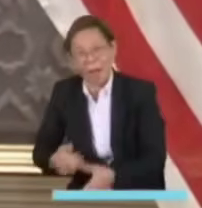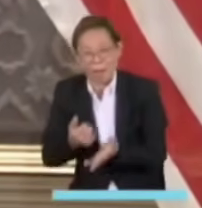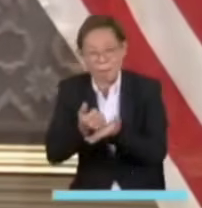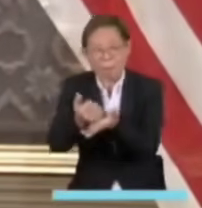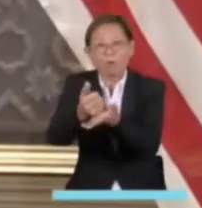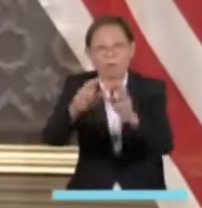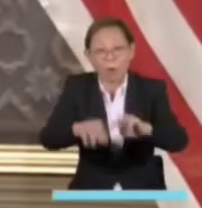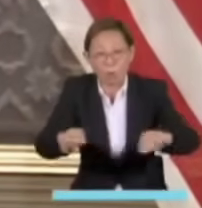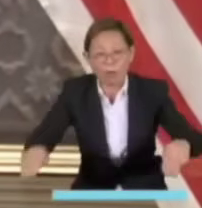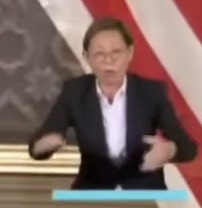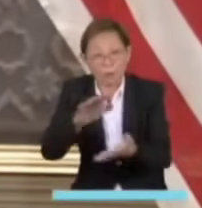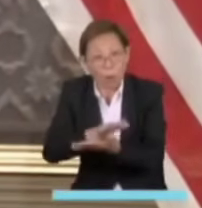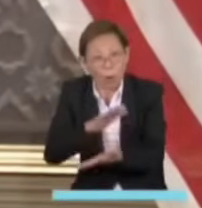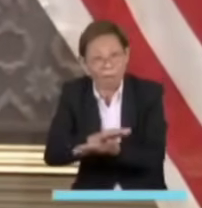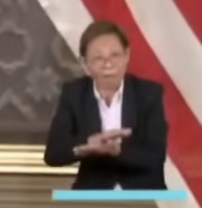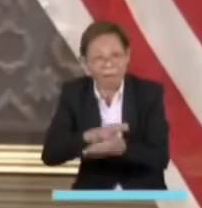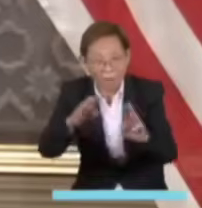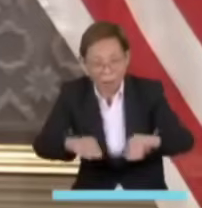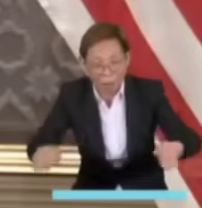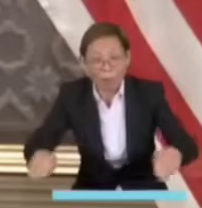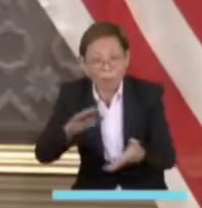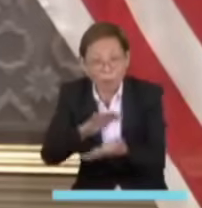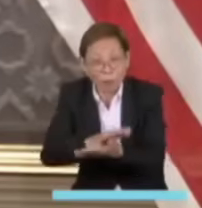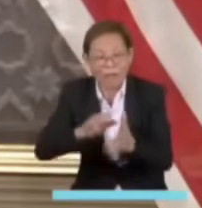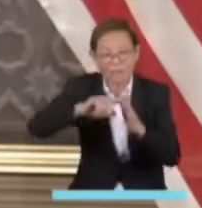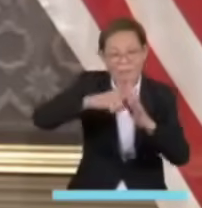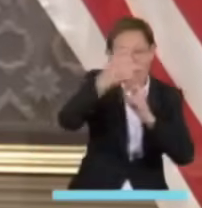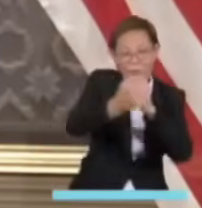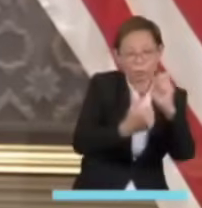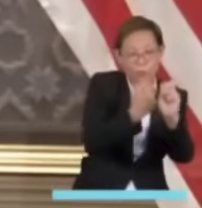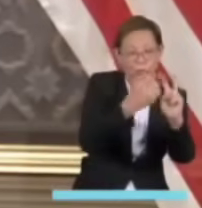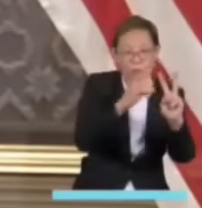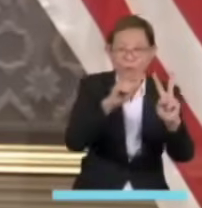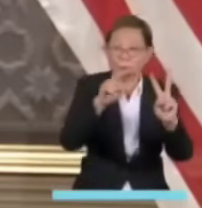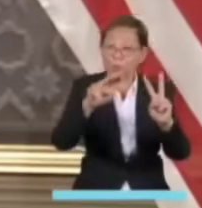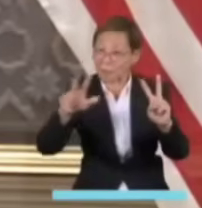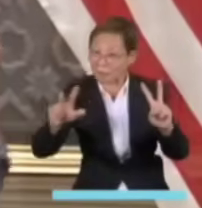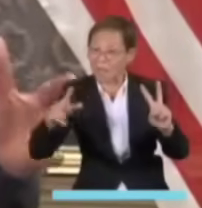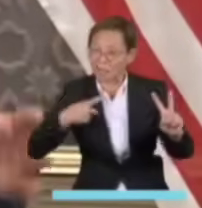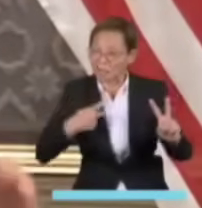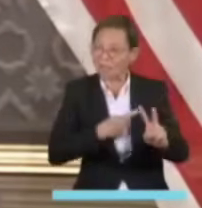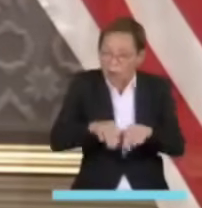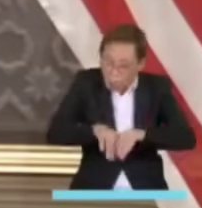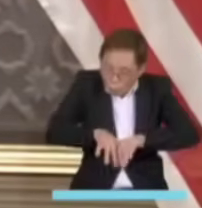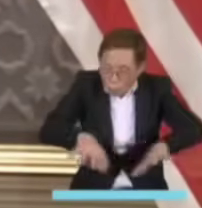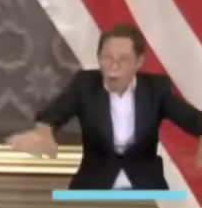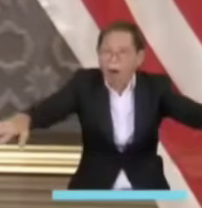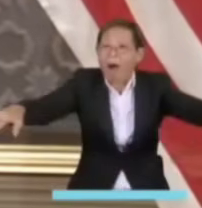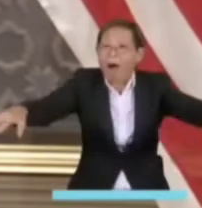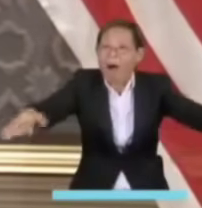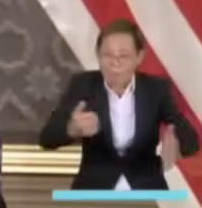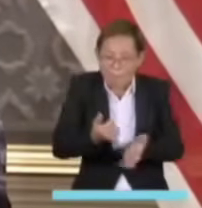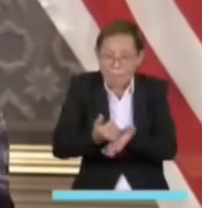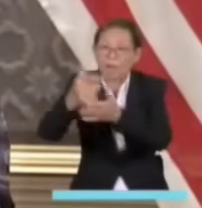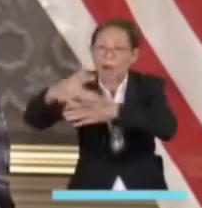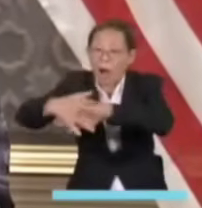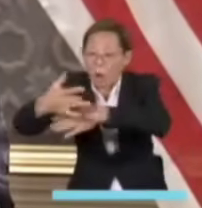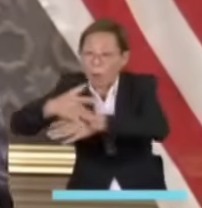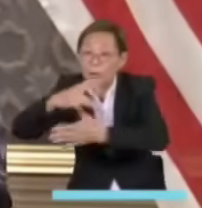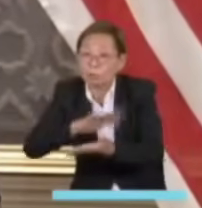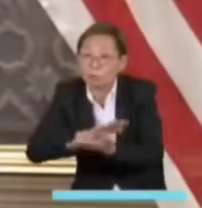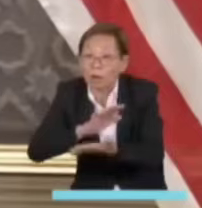anak-anak yang masih di sekolah. Ya. Mulai tahun 2023, kita perluas bantuan awal